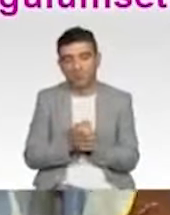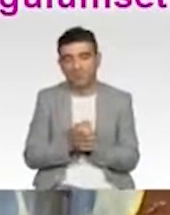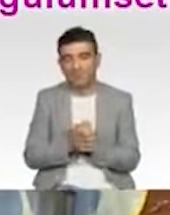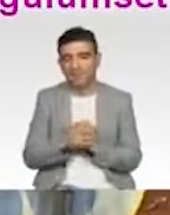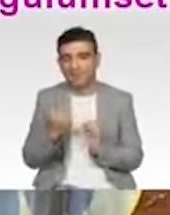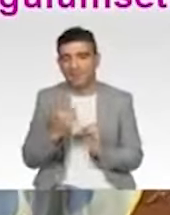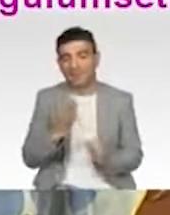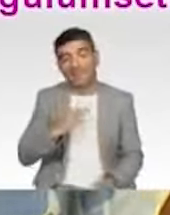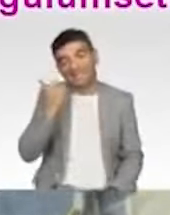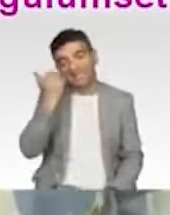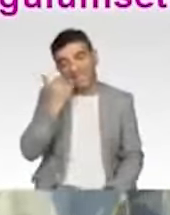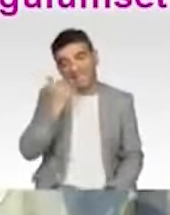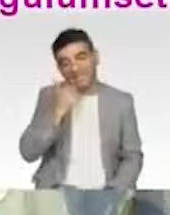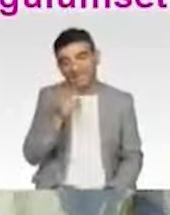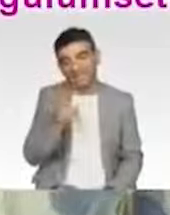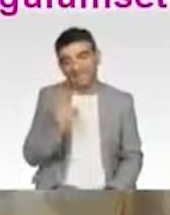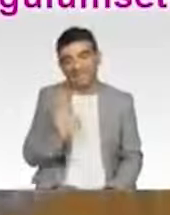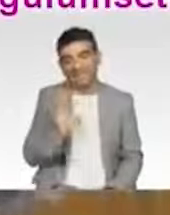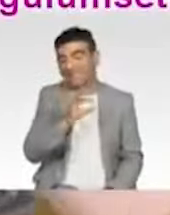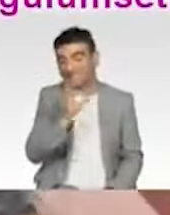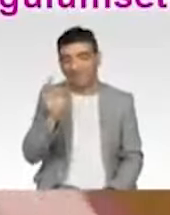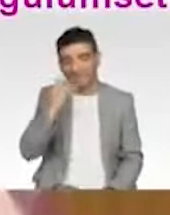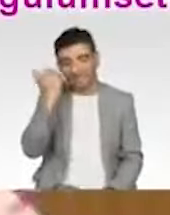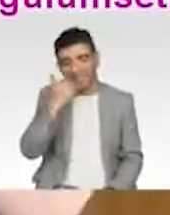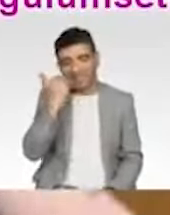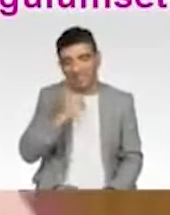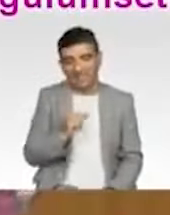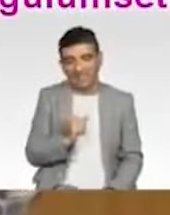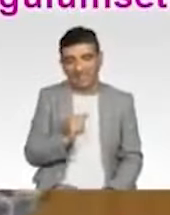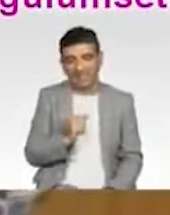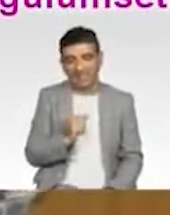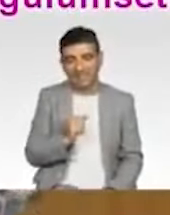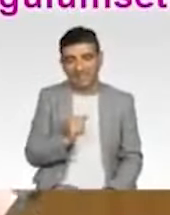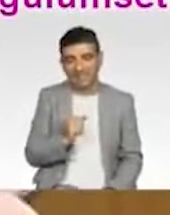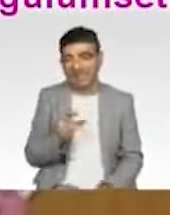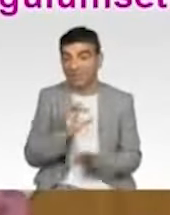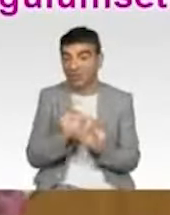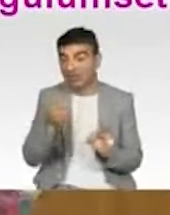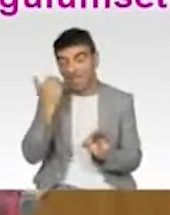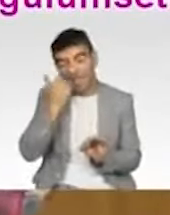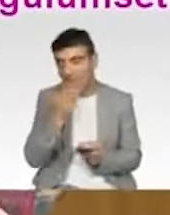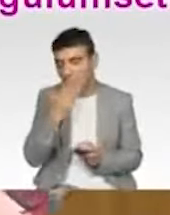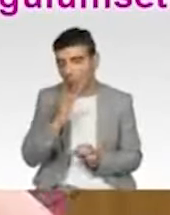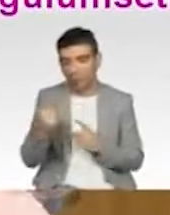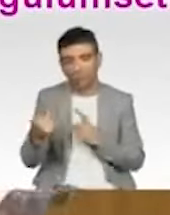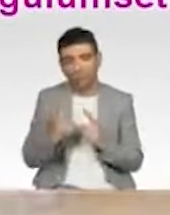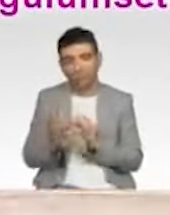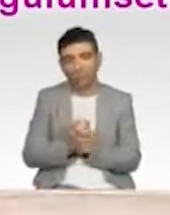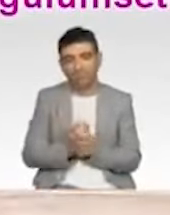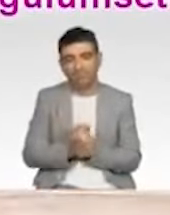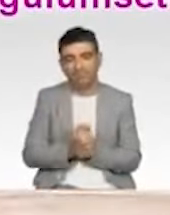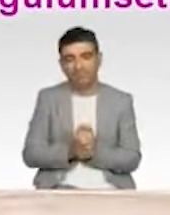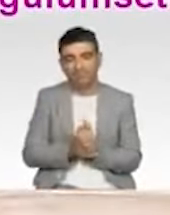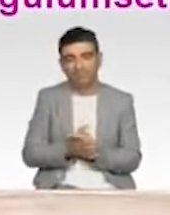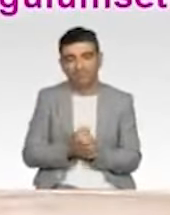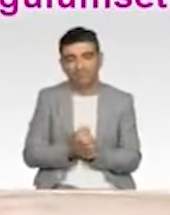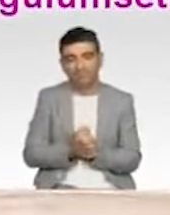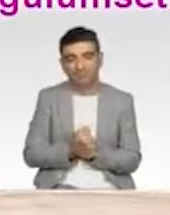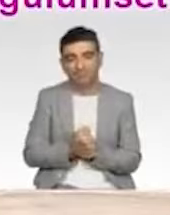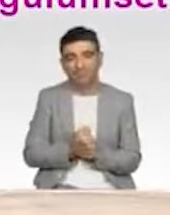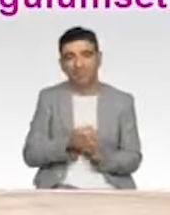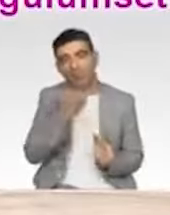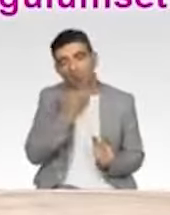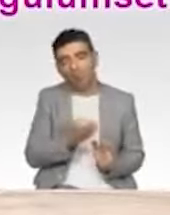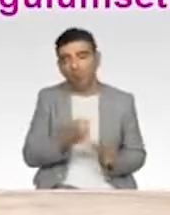Neydi? Yalan. Ha, evet, yalan. Sıfır yalan. Hiç yalan söylemiyoruz birbirimize. Ne olursa olsun. Ne güzel. Yani öyleyiz. İyi ömür, mutlu ol.